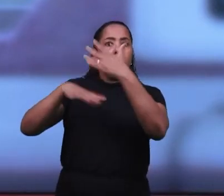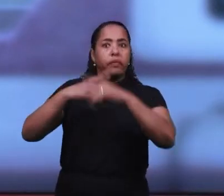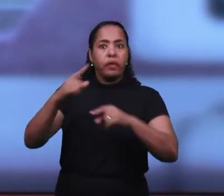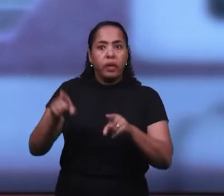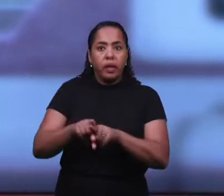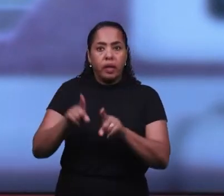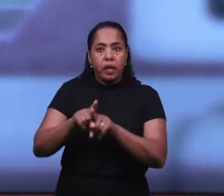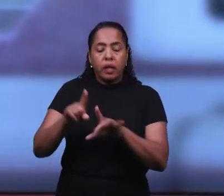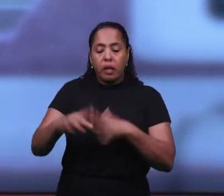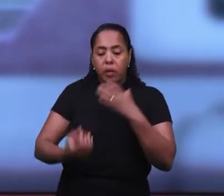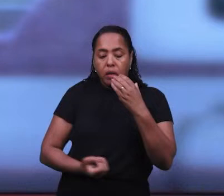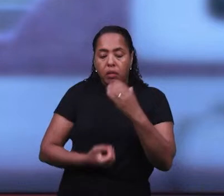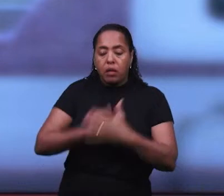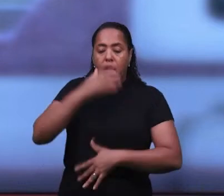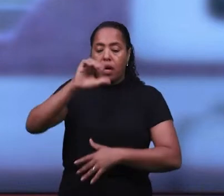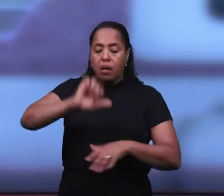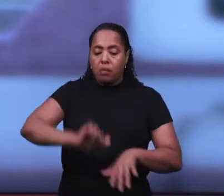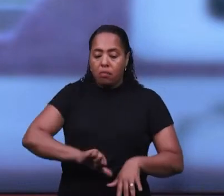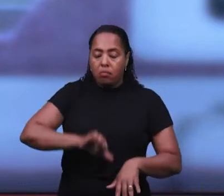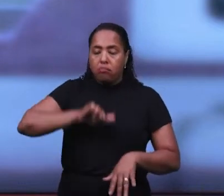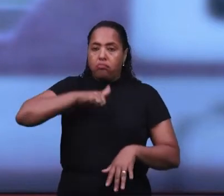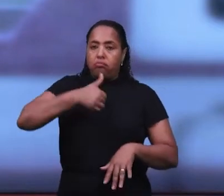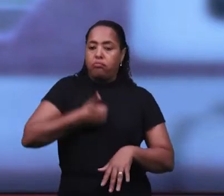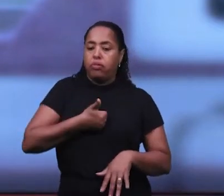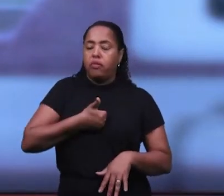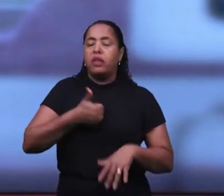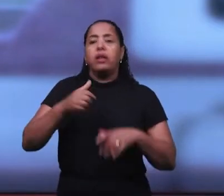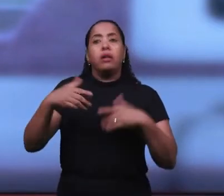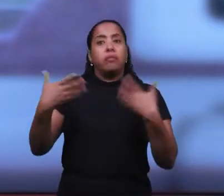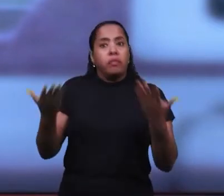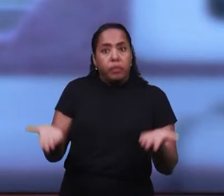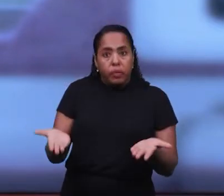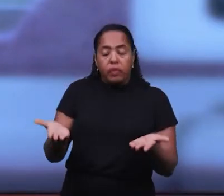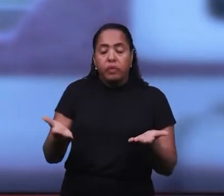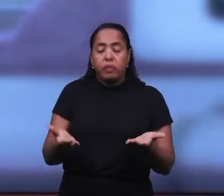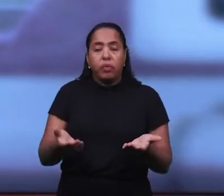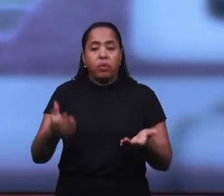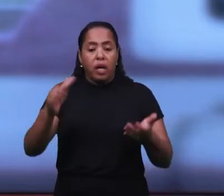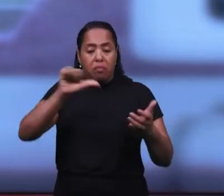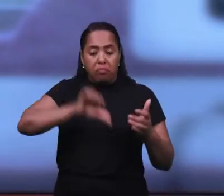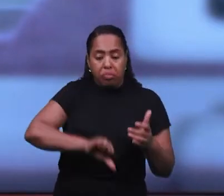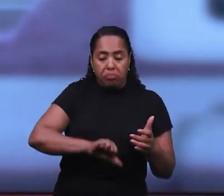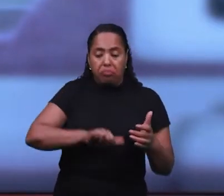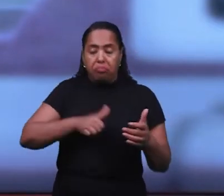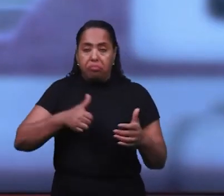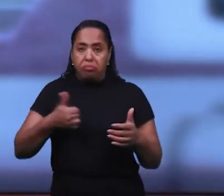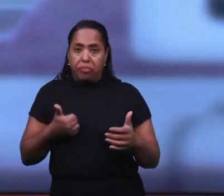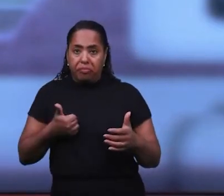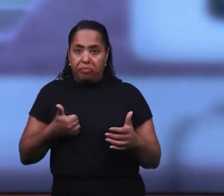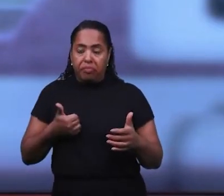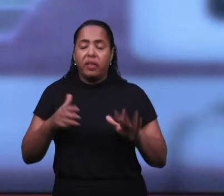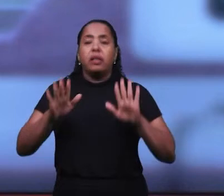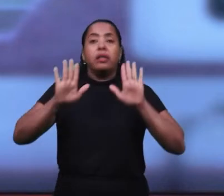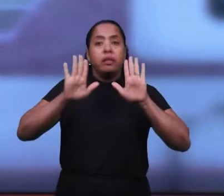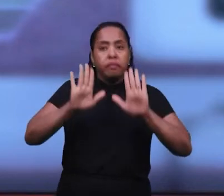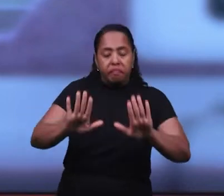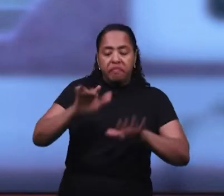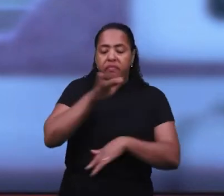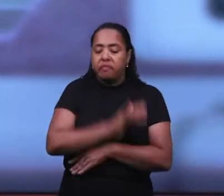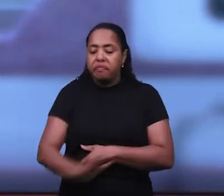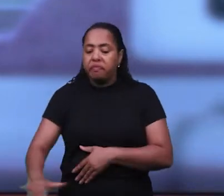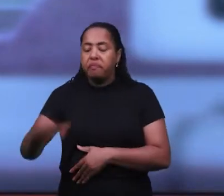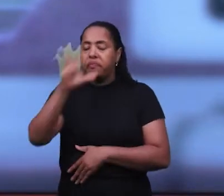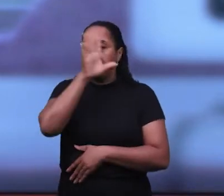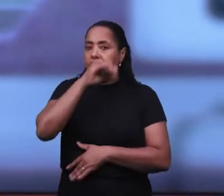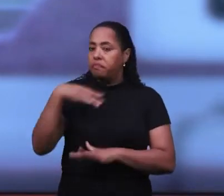beaucoup d'importance dans leur développement et dans la construction de la haute estime. Nous pouvons voir un résultat